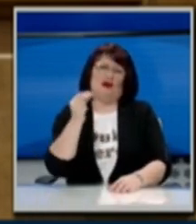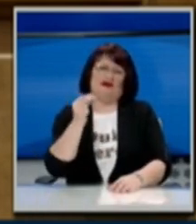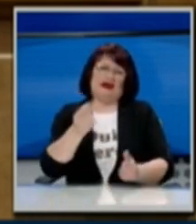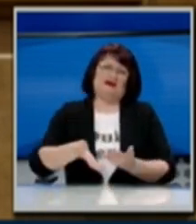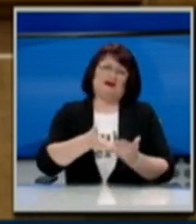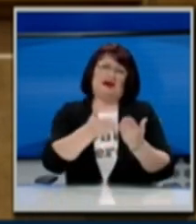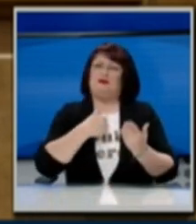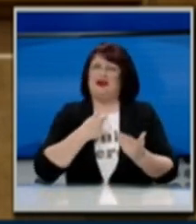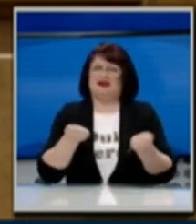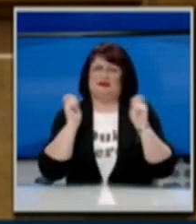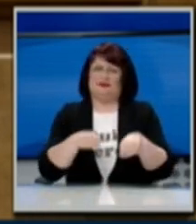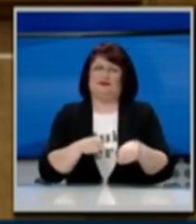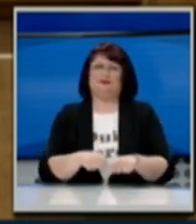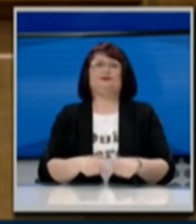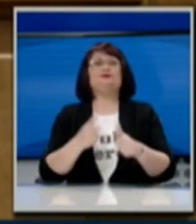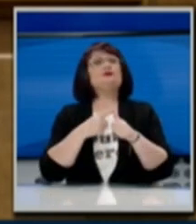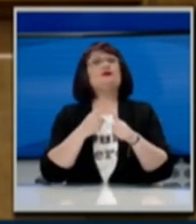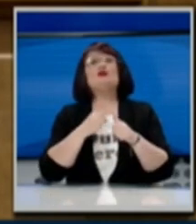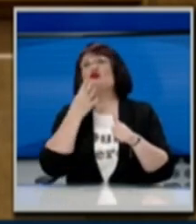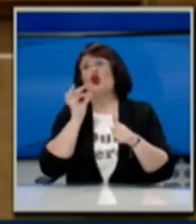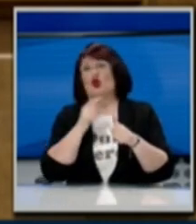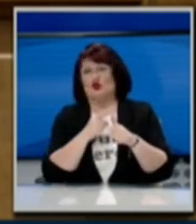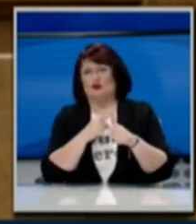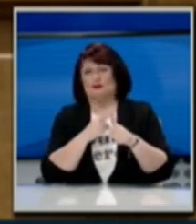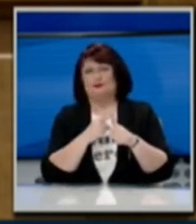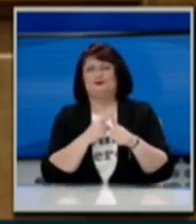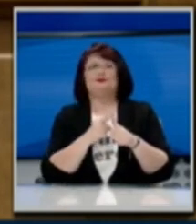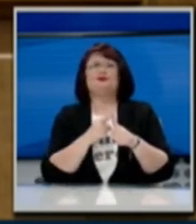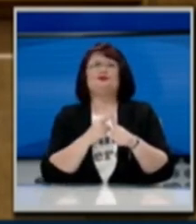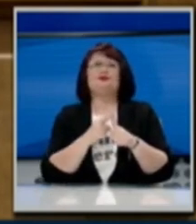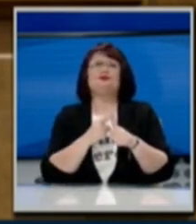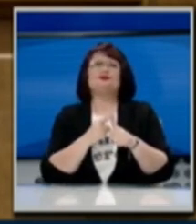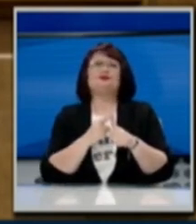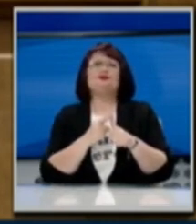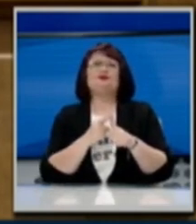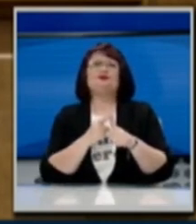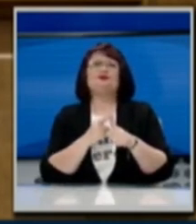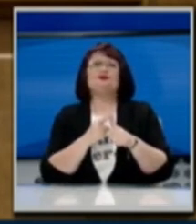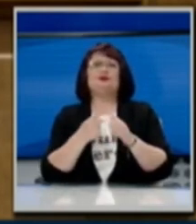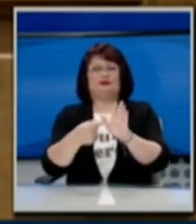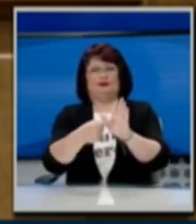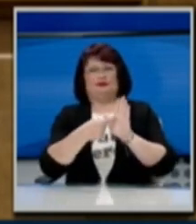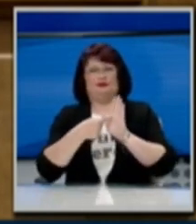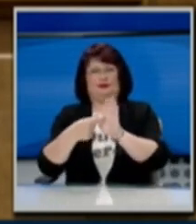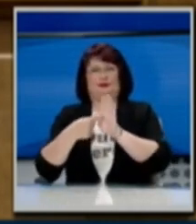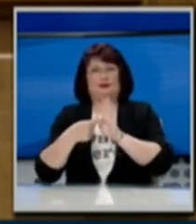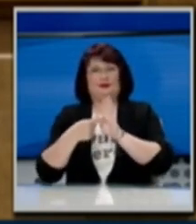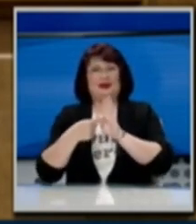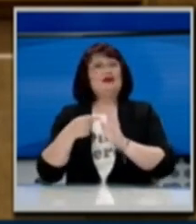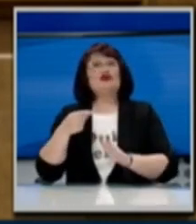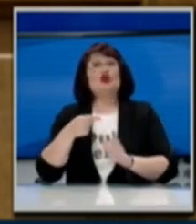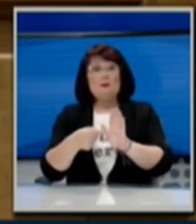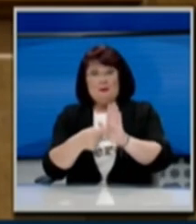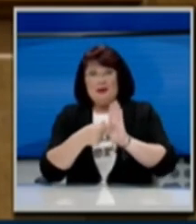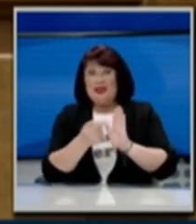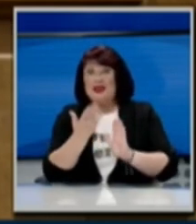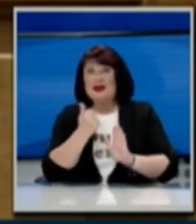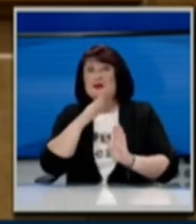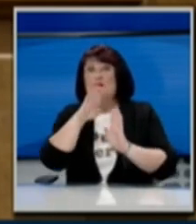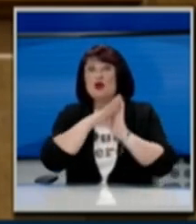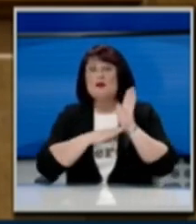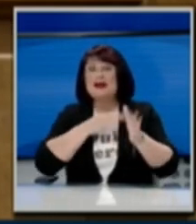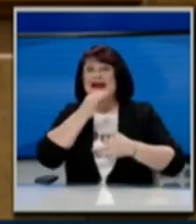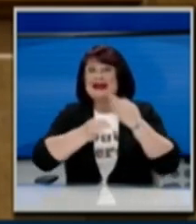σας. Πρώτος λόγος, γιατί από όλη την παρουσία απουσία σας στη διάρκεια των